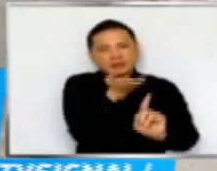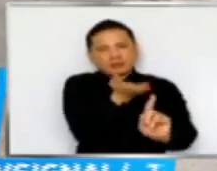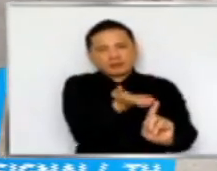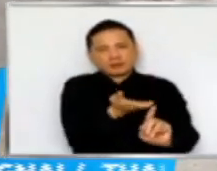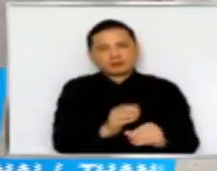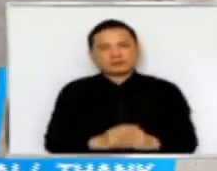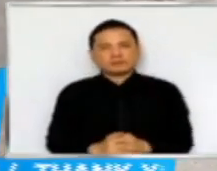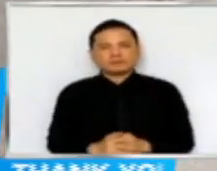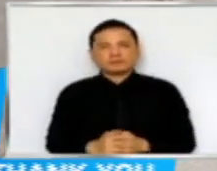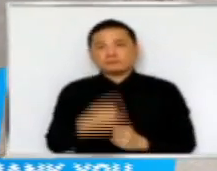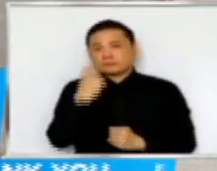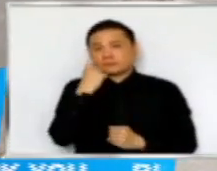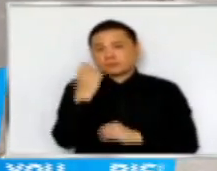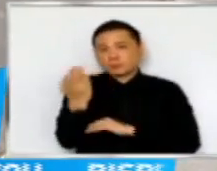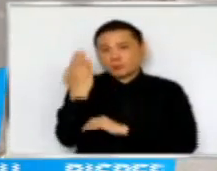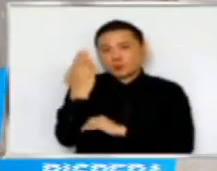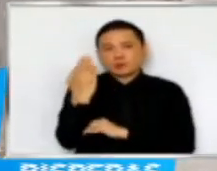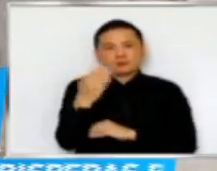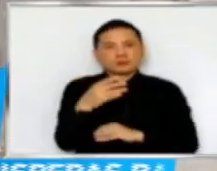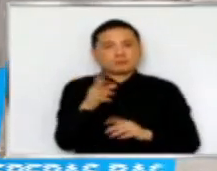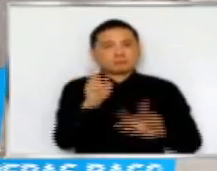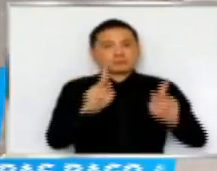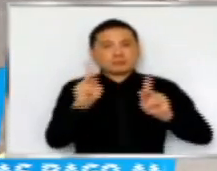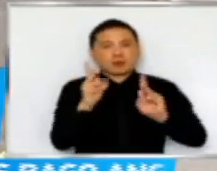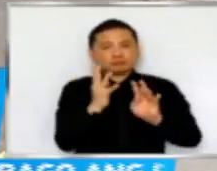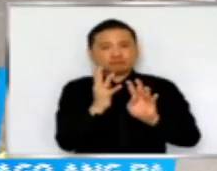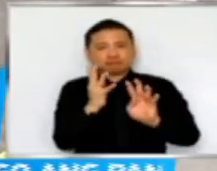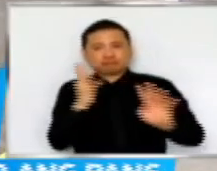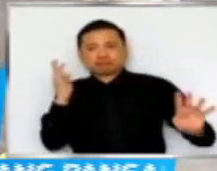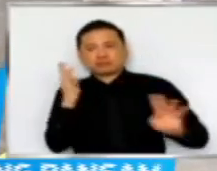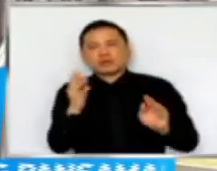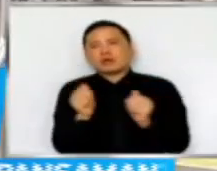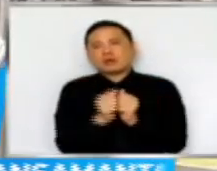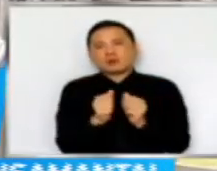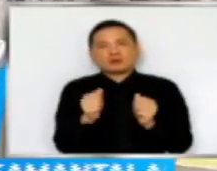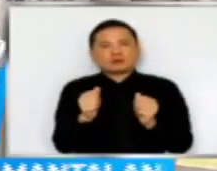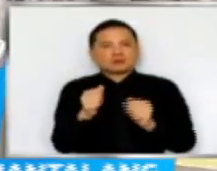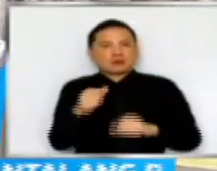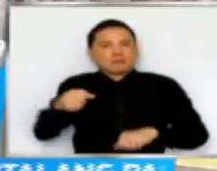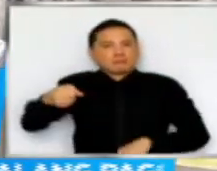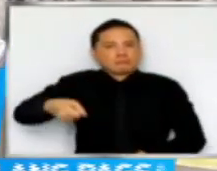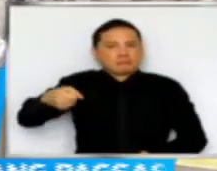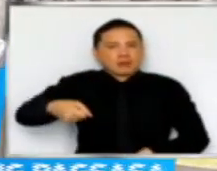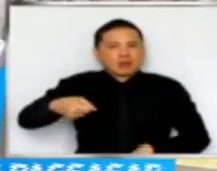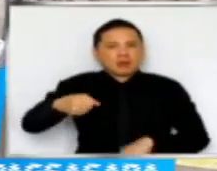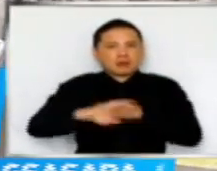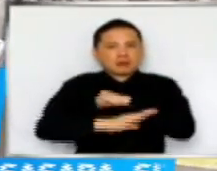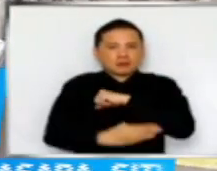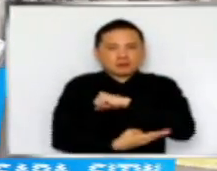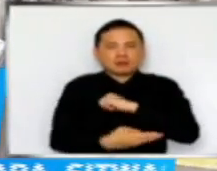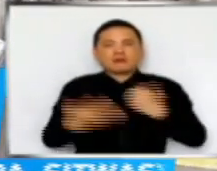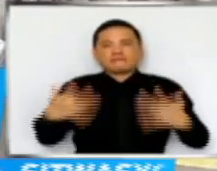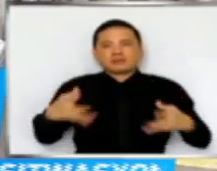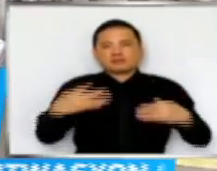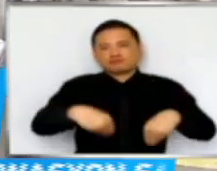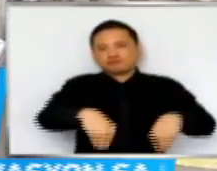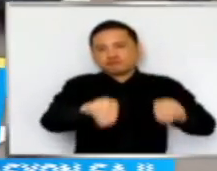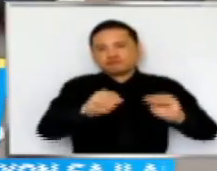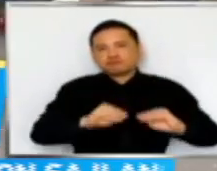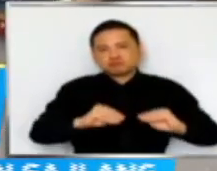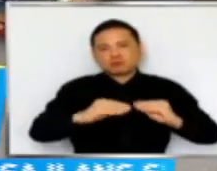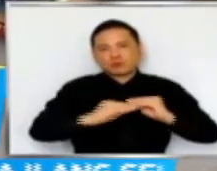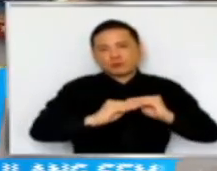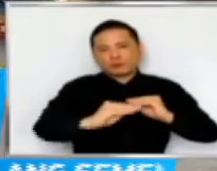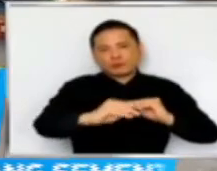Kanina pang umaga nakapila ang mga pasaherong ito kasama ang kanilang mga bagahe. Naglatag na sila ng mga karton sa sahig dahil wala